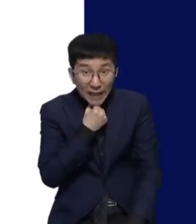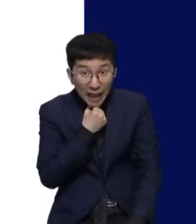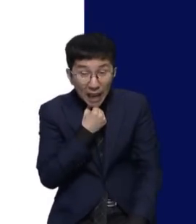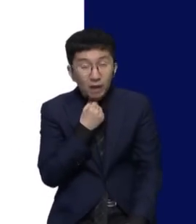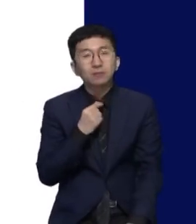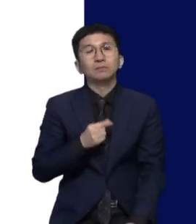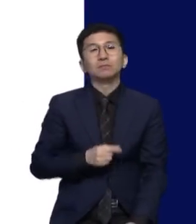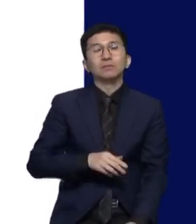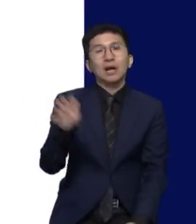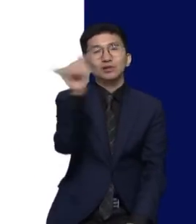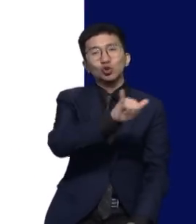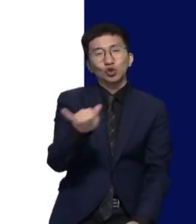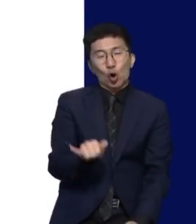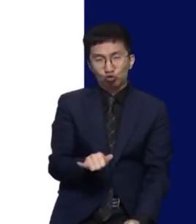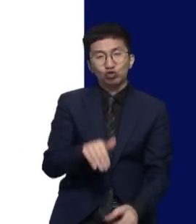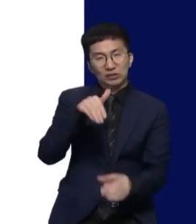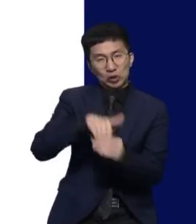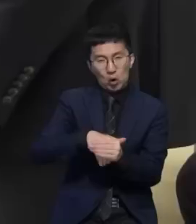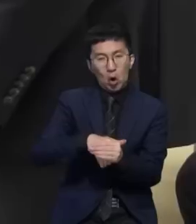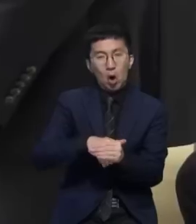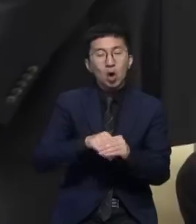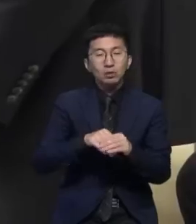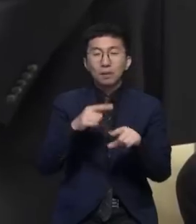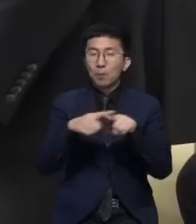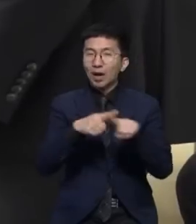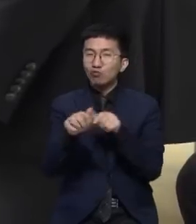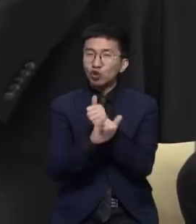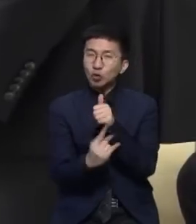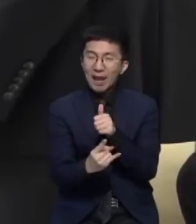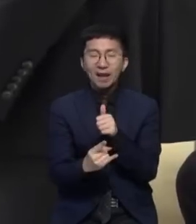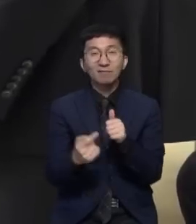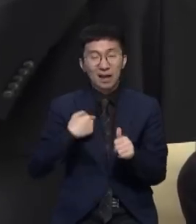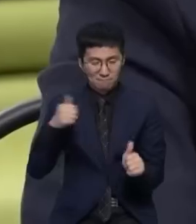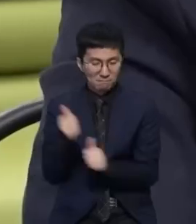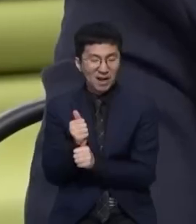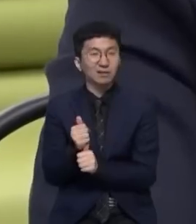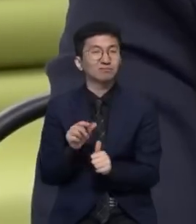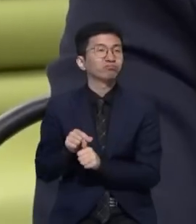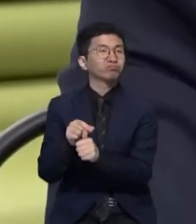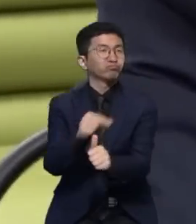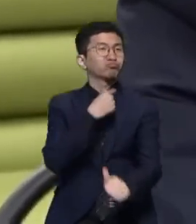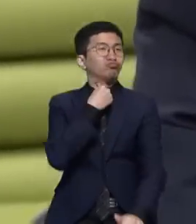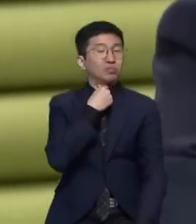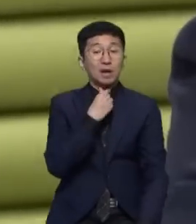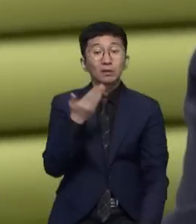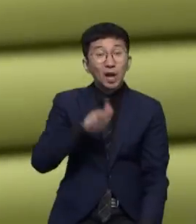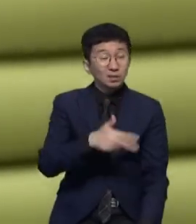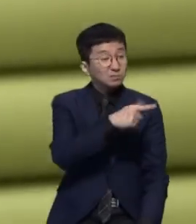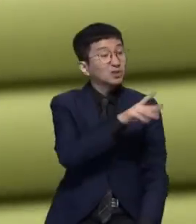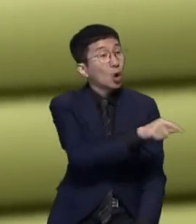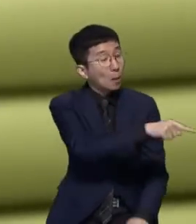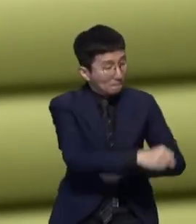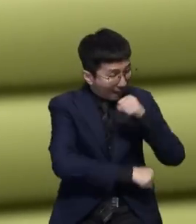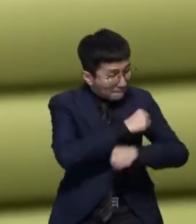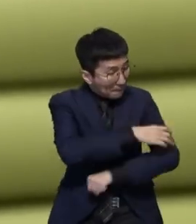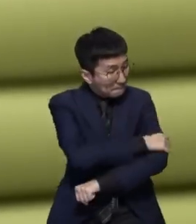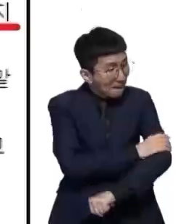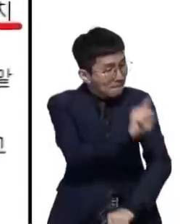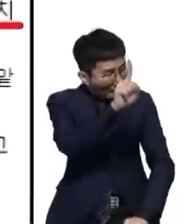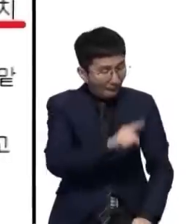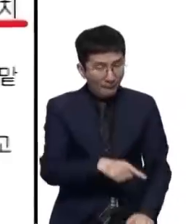공천 관리 위원회 자기 사람을 넣었을 거라며 공부한 위원장으로 위원들을 대부분 손님 했던 정 의원을 겨냥해 씁니다